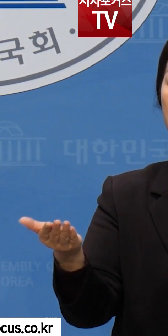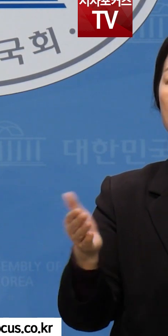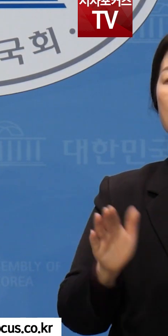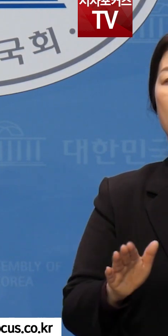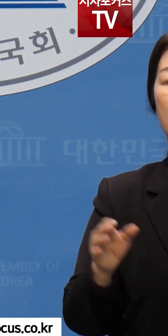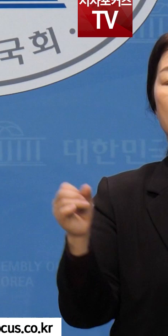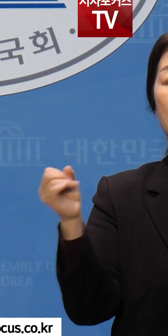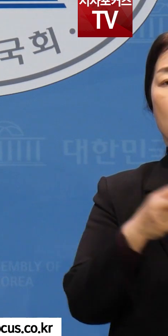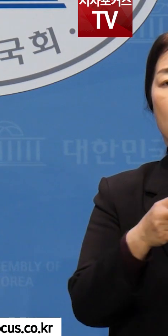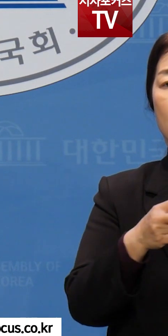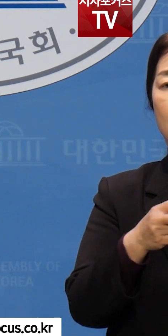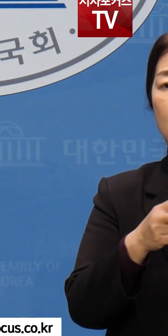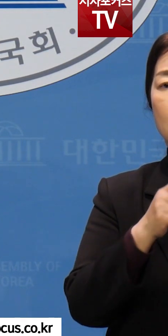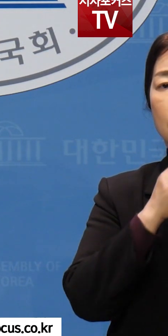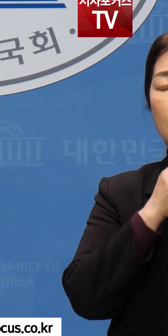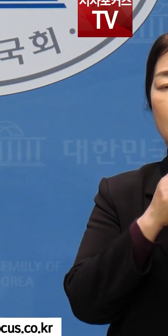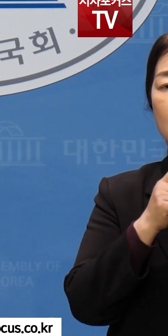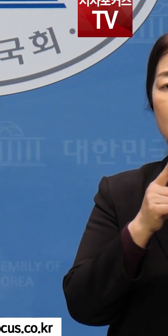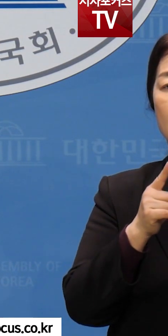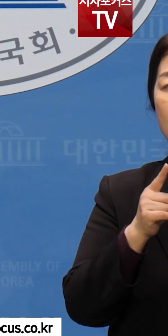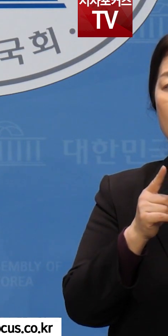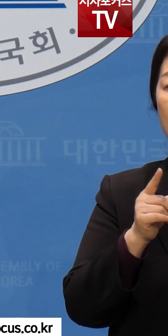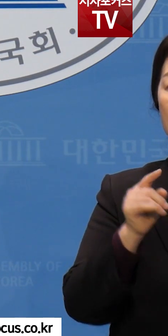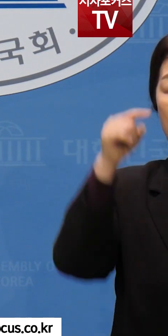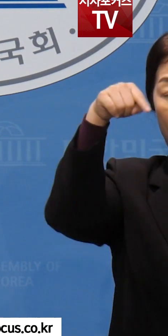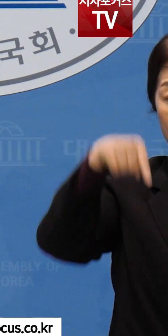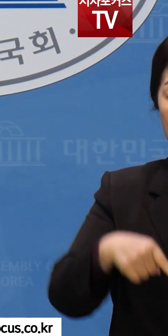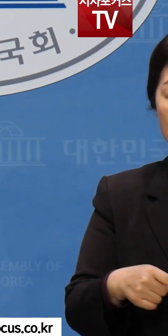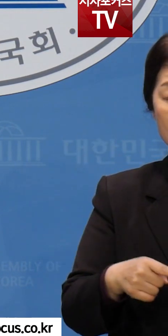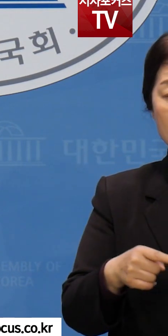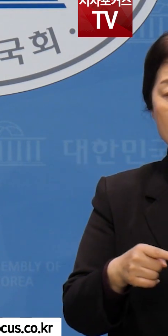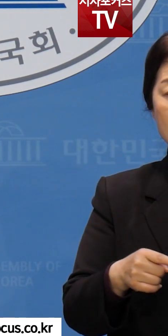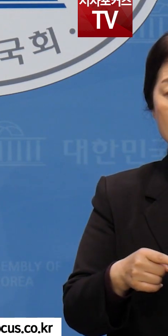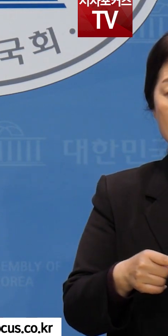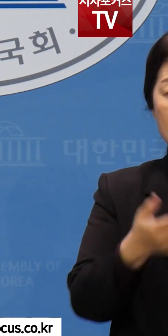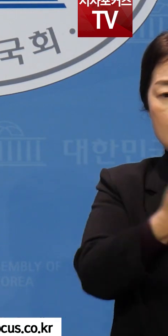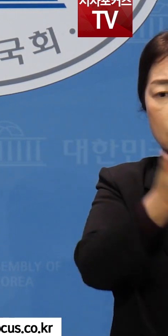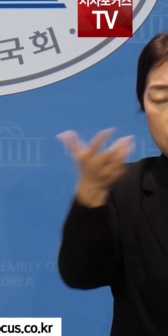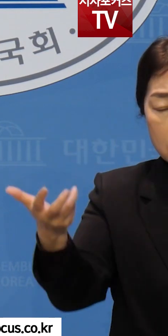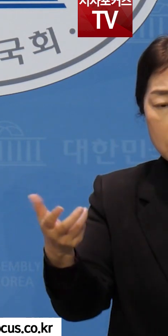이번에는 뒤늦게 항우연 천문연의 소관 이전을 요구하고